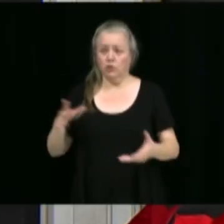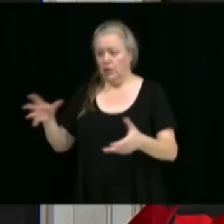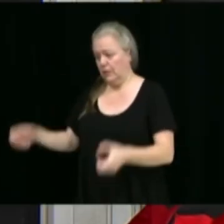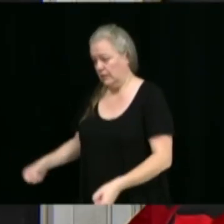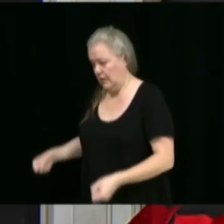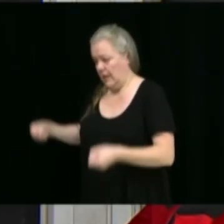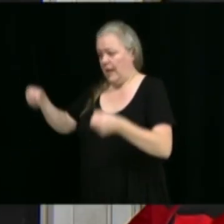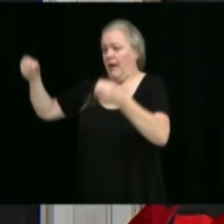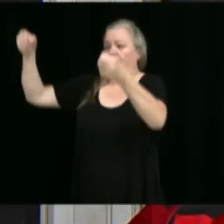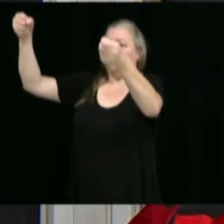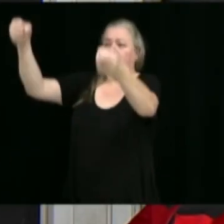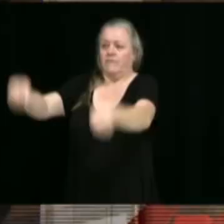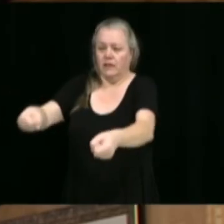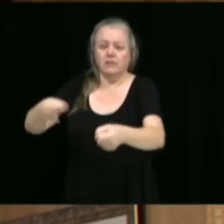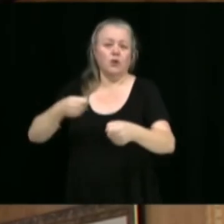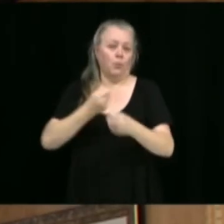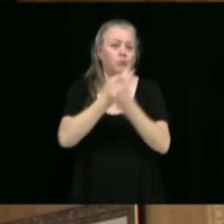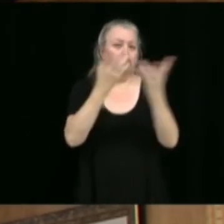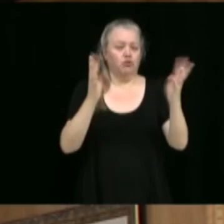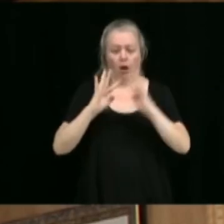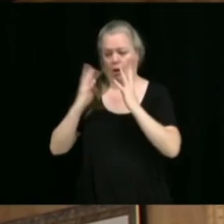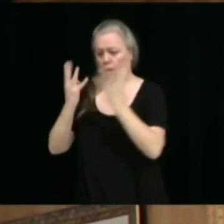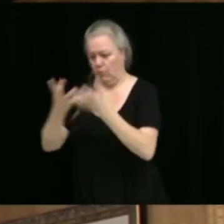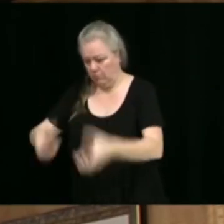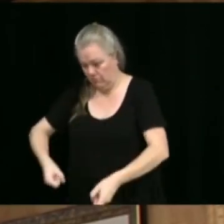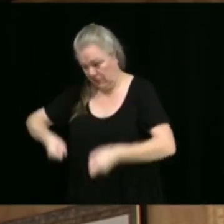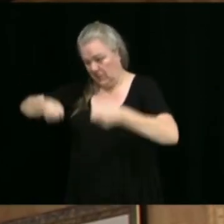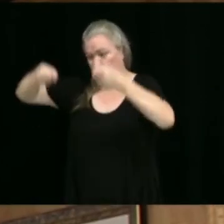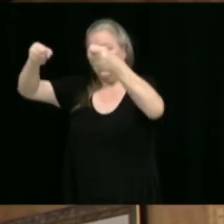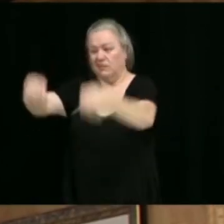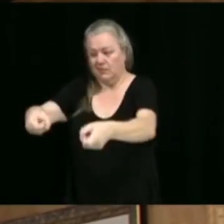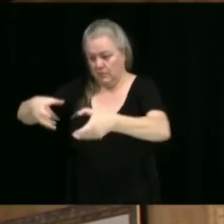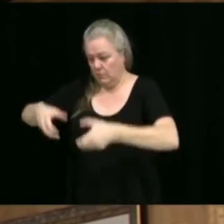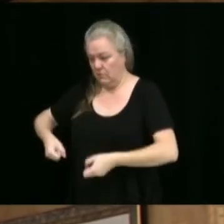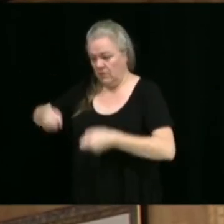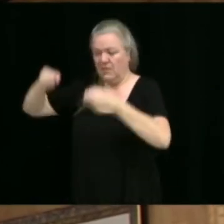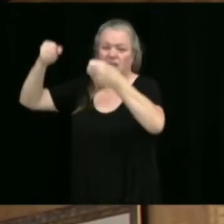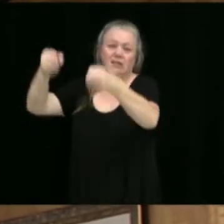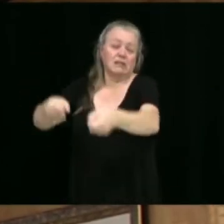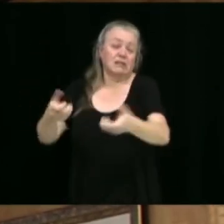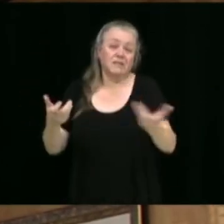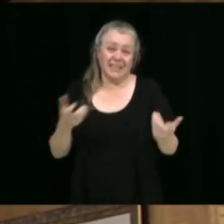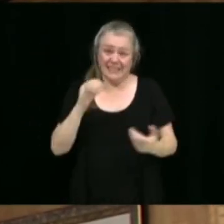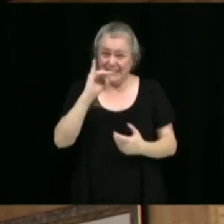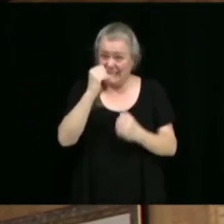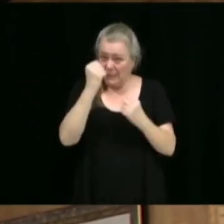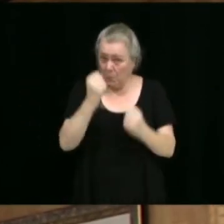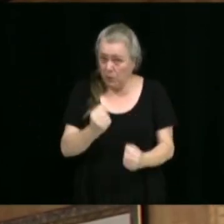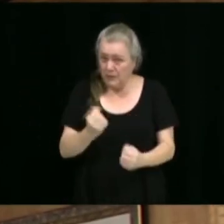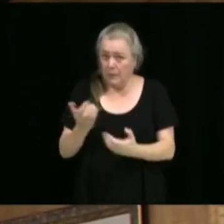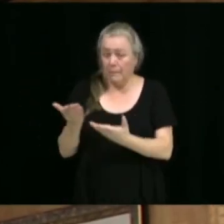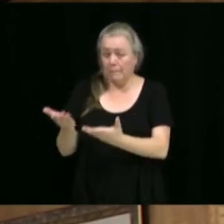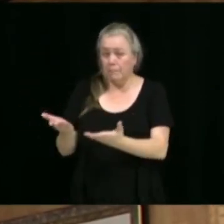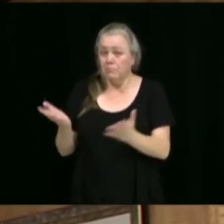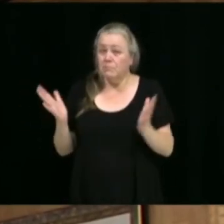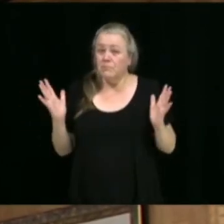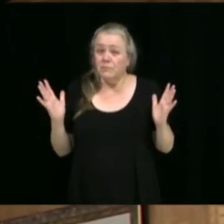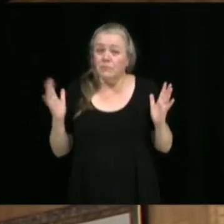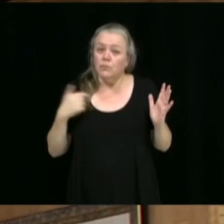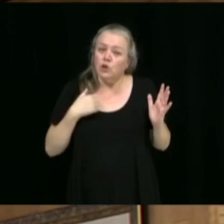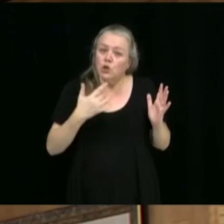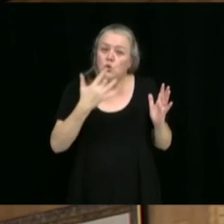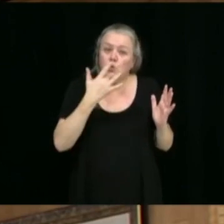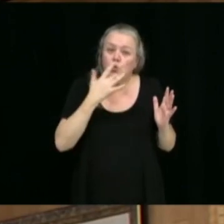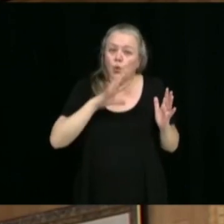gens se mettent à plusieurs pour les traverser. Fait que ce bout-là, ben si jamais c'est faisable de... Ouais. J'ai failli aller chercher mon